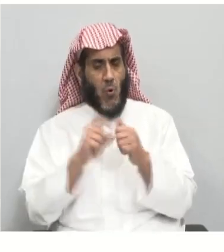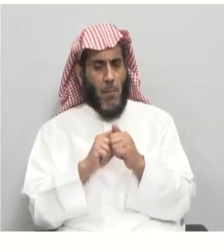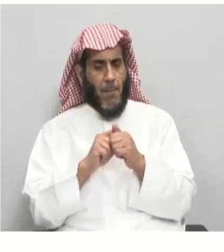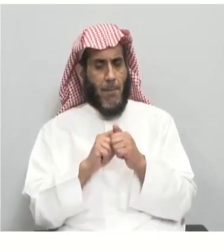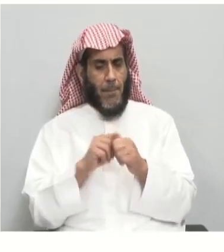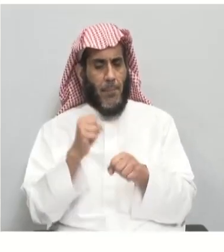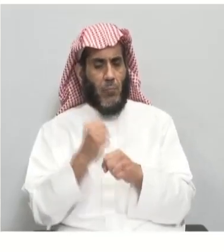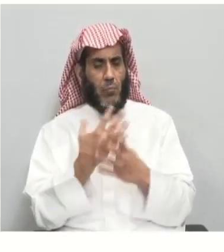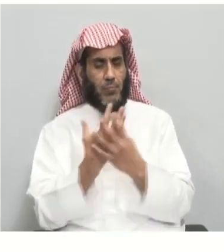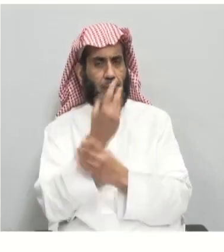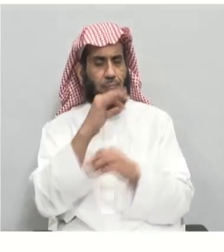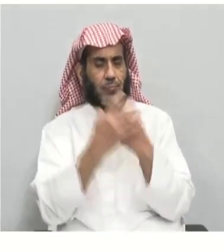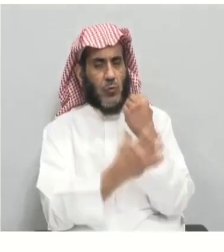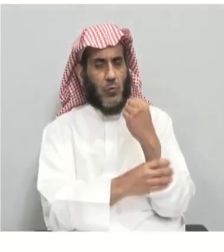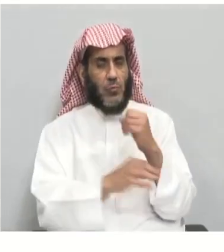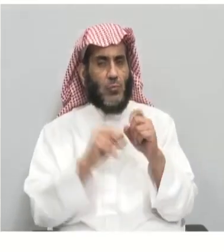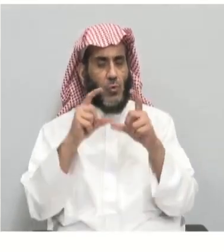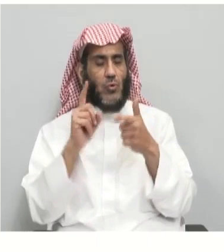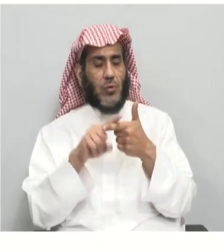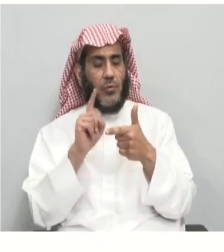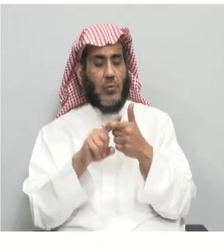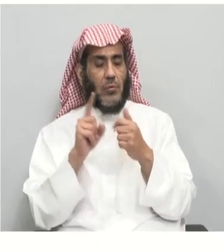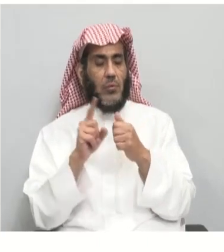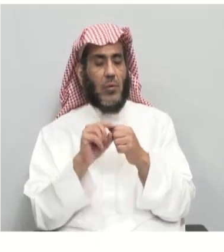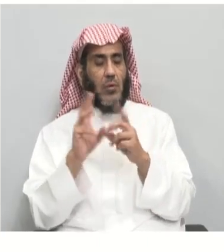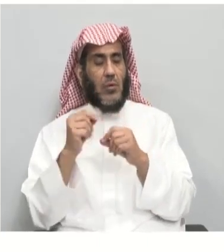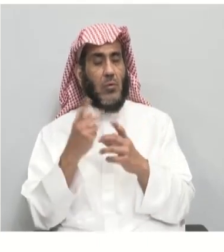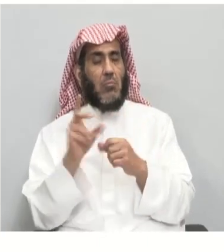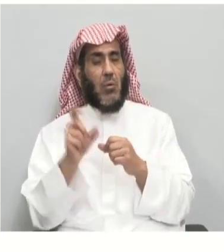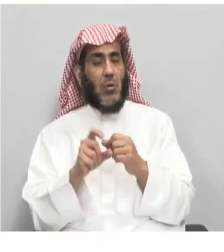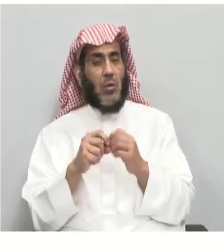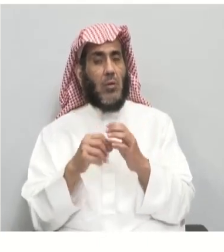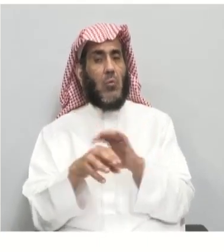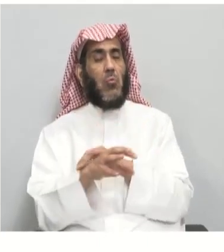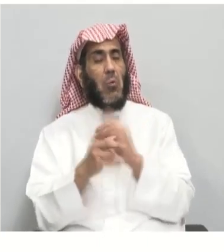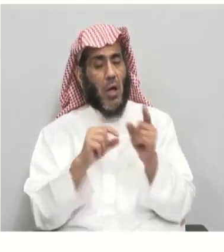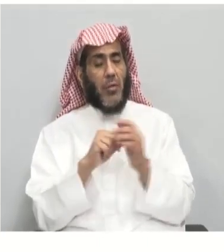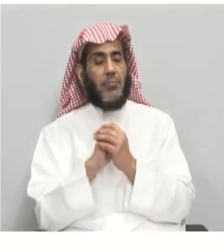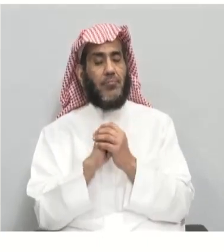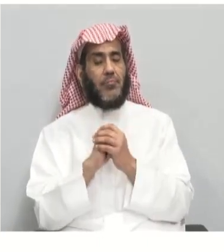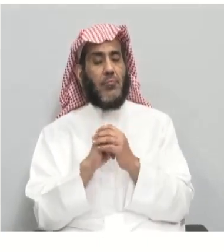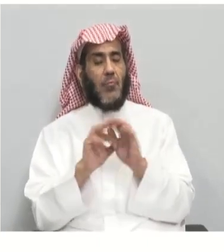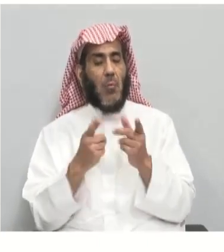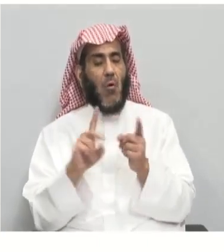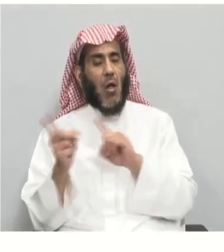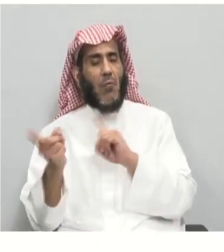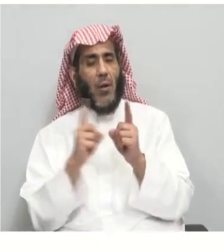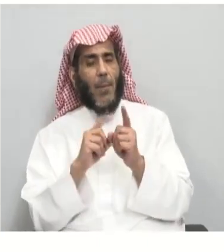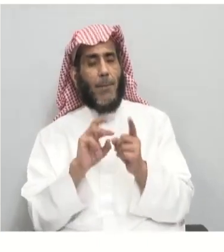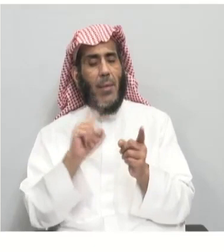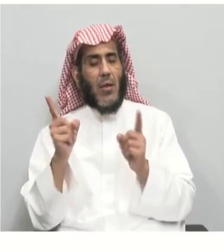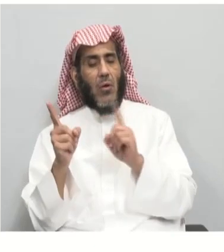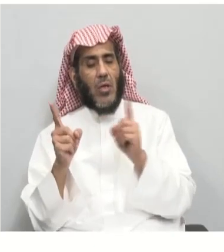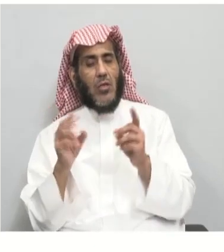بعمليه الوضوء والصوره الثانيه ايضا شخص يقوم بعمليه الوضوء ما هو الفرق بين